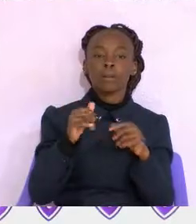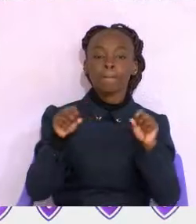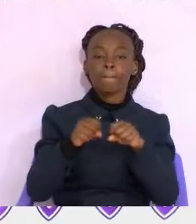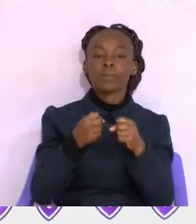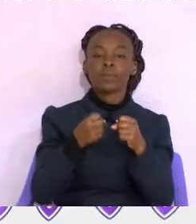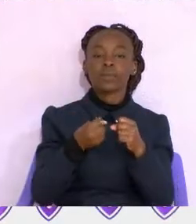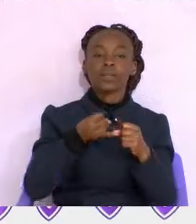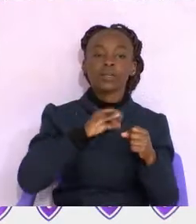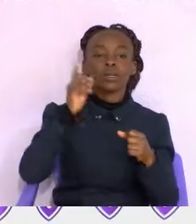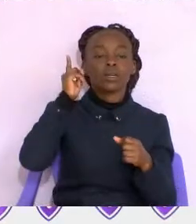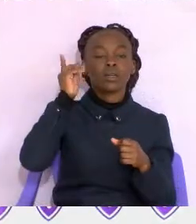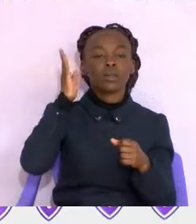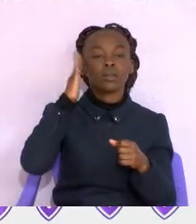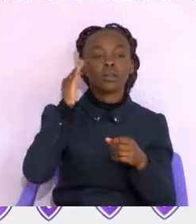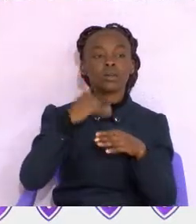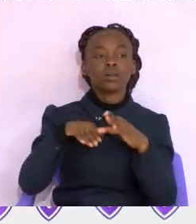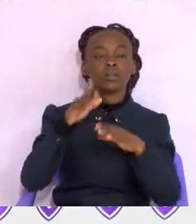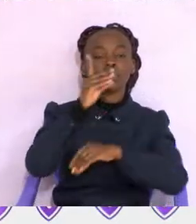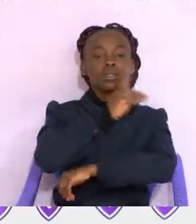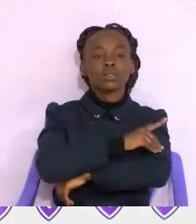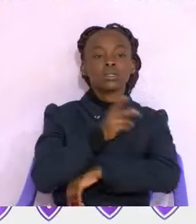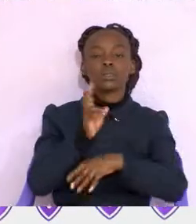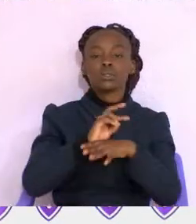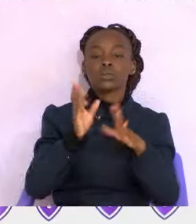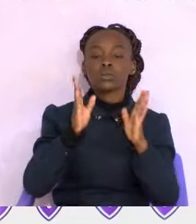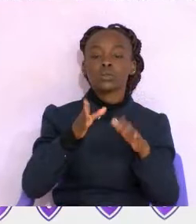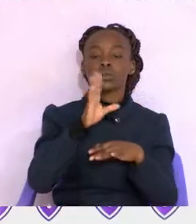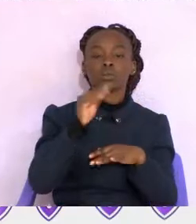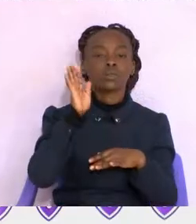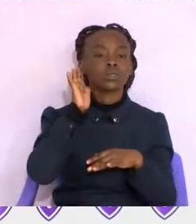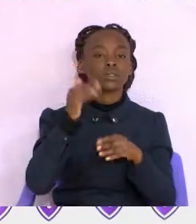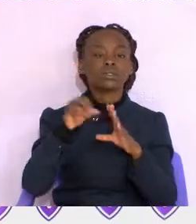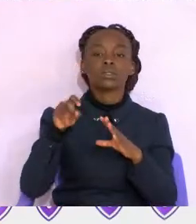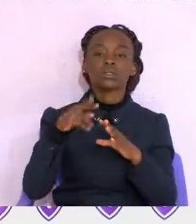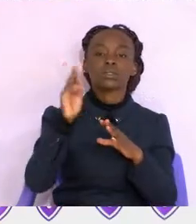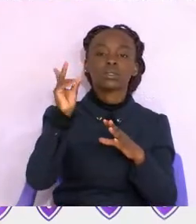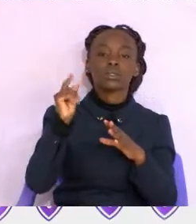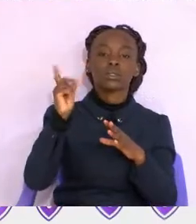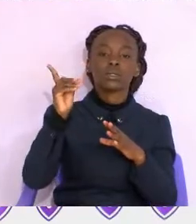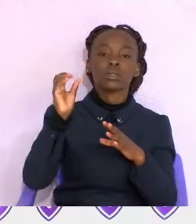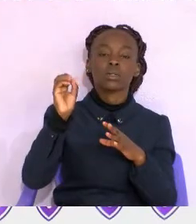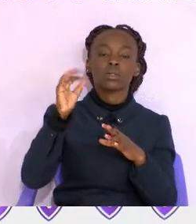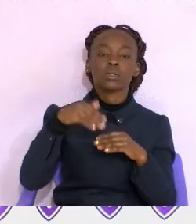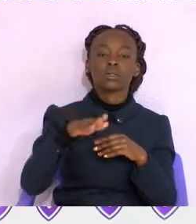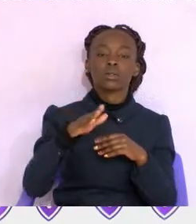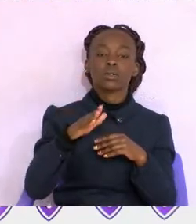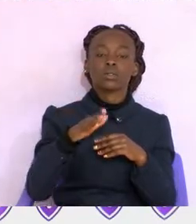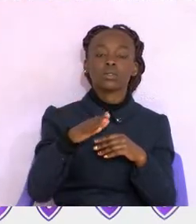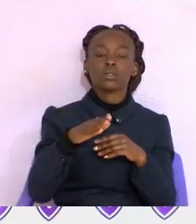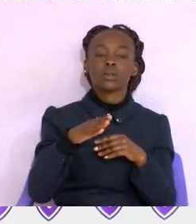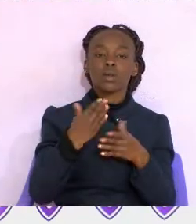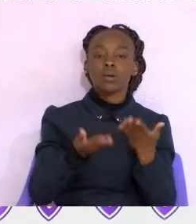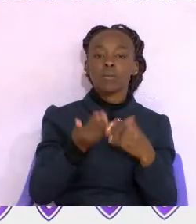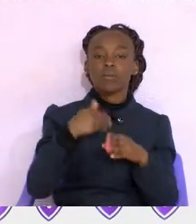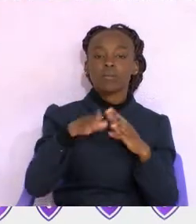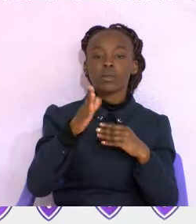Na ninajua hata masiku unanitazama unasikiza ndani ya redio yako. Ukiangalia biashara yako unaona kwa kweli roho ya uharibifu